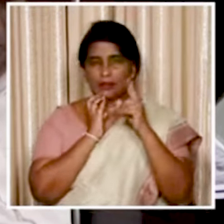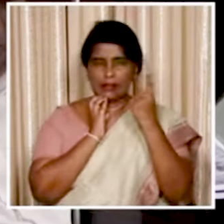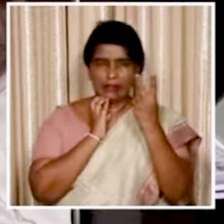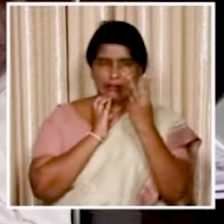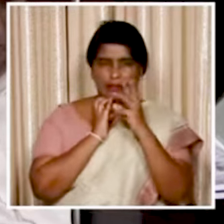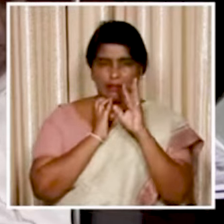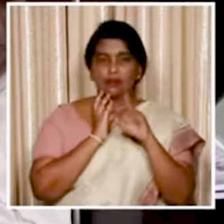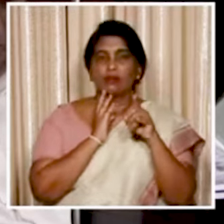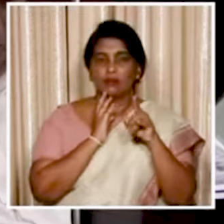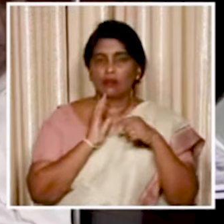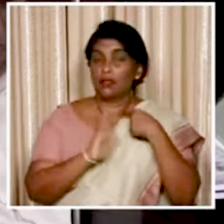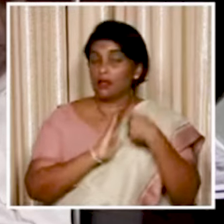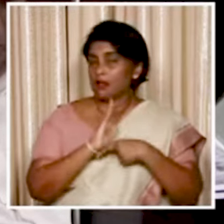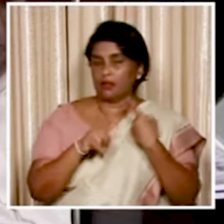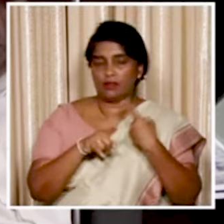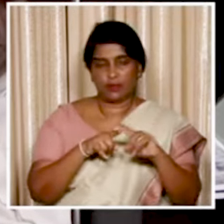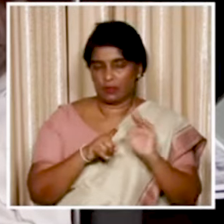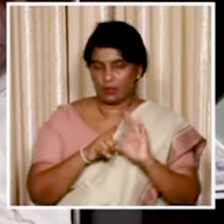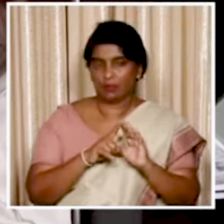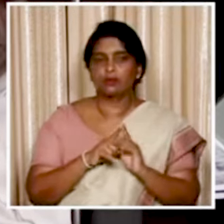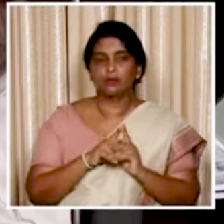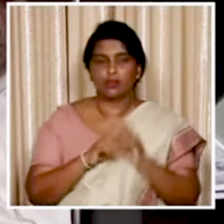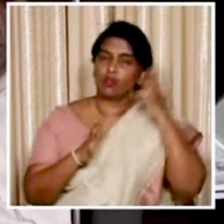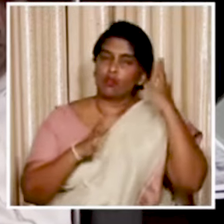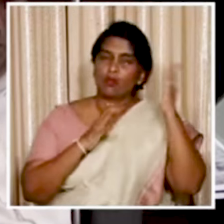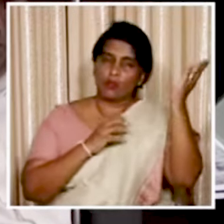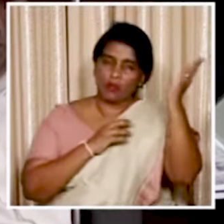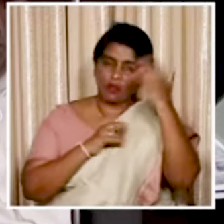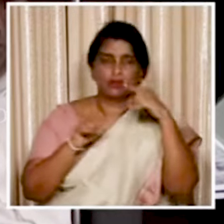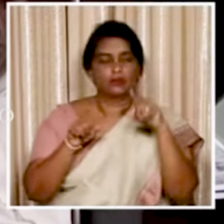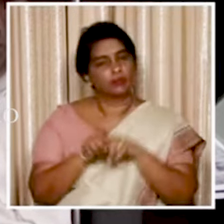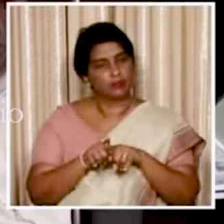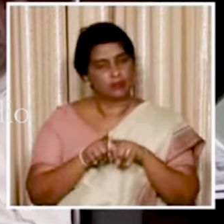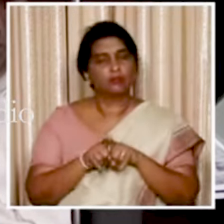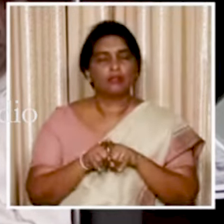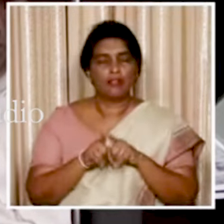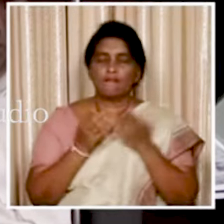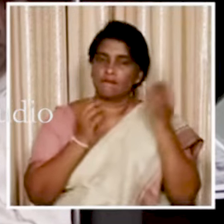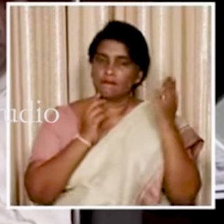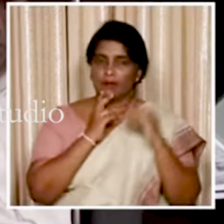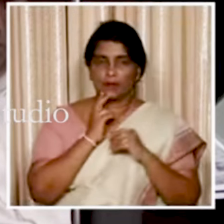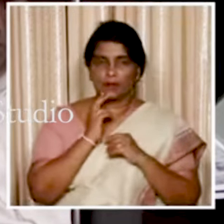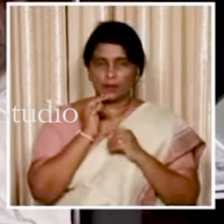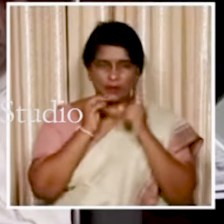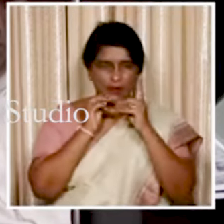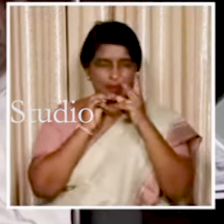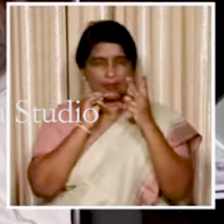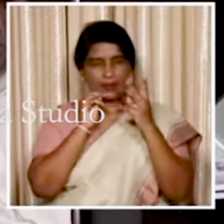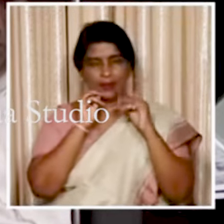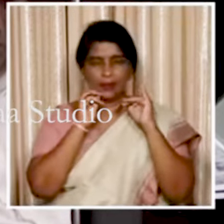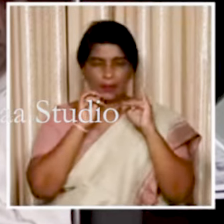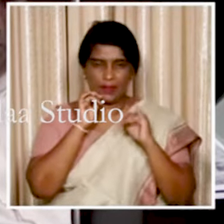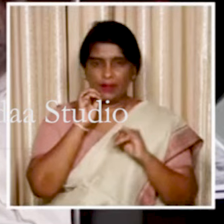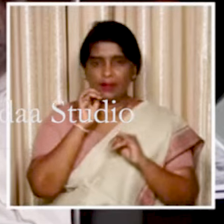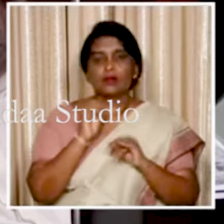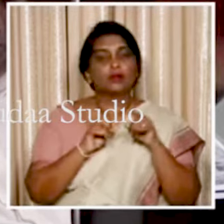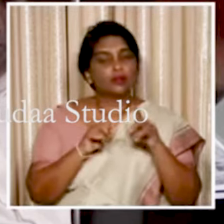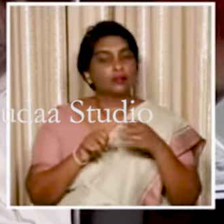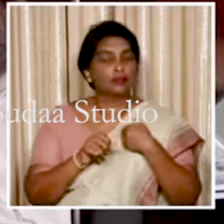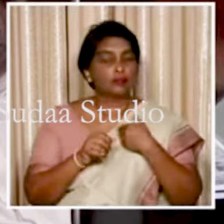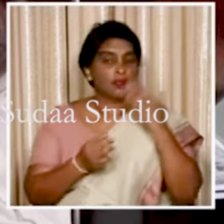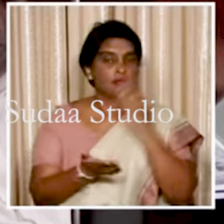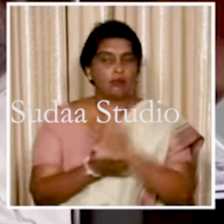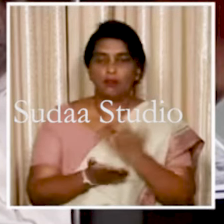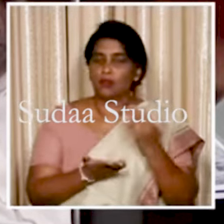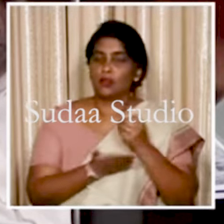ඉන්නවා. ඒක ලංකාව විතරක් නෙමෙයි ලෝකෙ හැම රටක ඕක සිද්ධ වෙනවා. අතරින් පතර එක්කෙනෙක් දෙන්නෙක් ඉන්නවා. ඉතින් අපිට ඒක